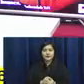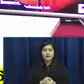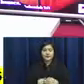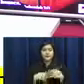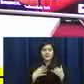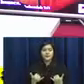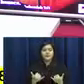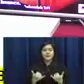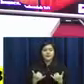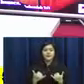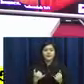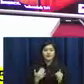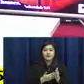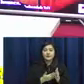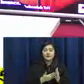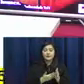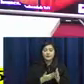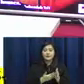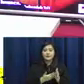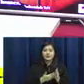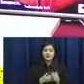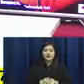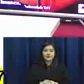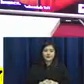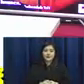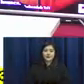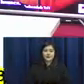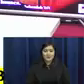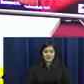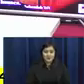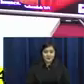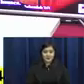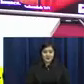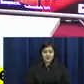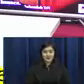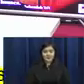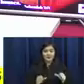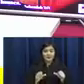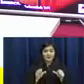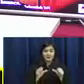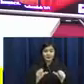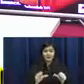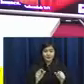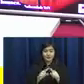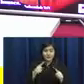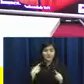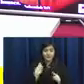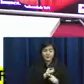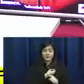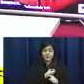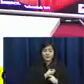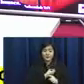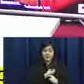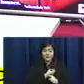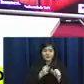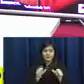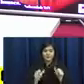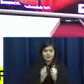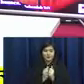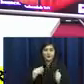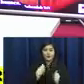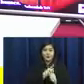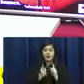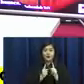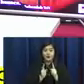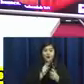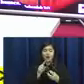mga kapatid, nunin ko po, ngayon pong oras na ito, mga kapatid, ay tuloy-tuloy tayo sa ating pinag-uusapan para sa ikalalago nating mga fathers.